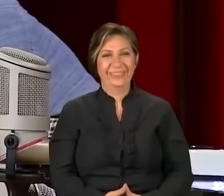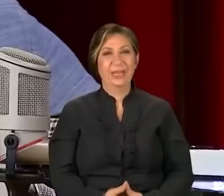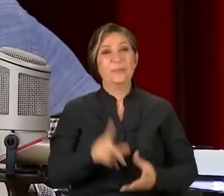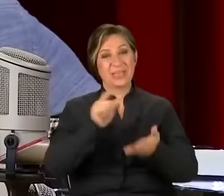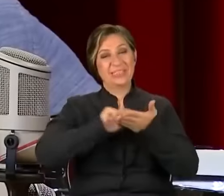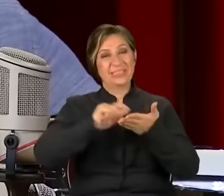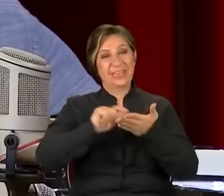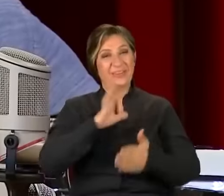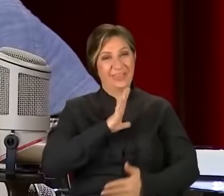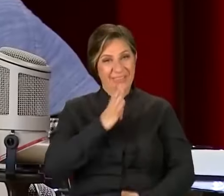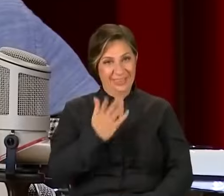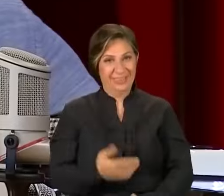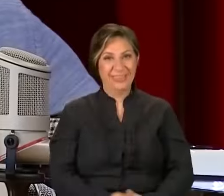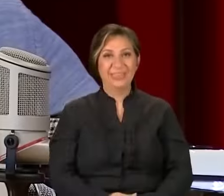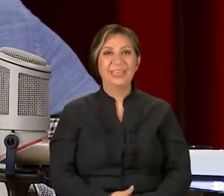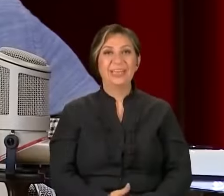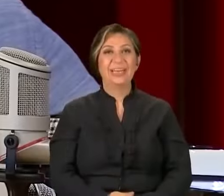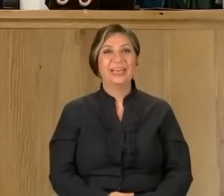Bir yazarı var, siz bilin.